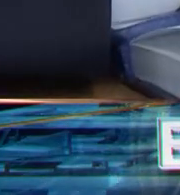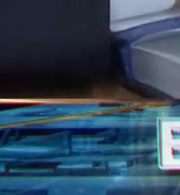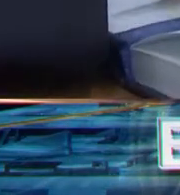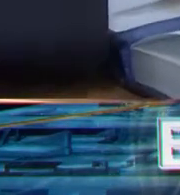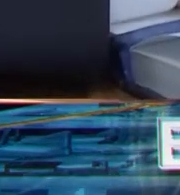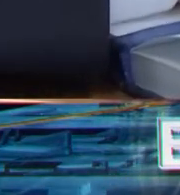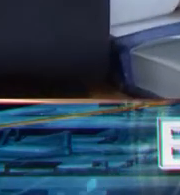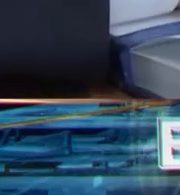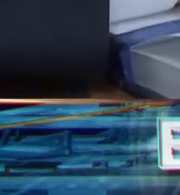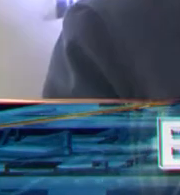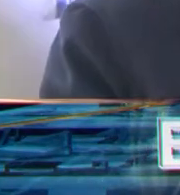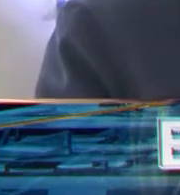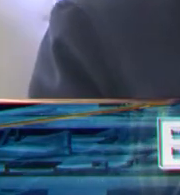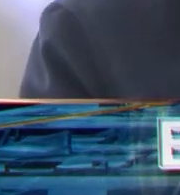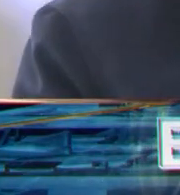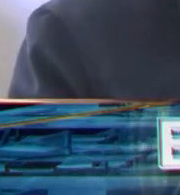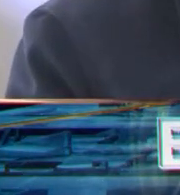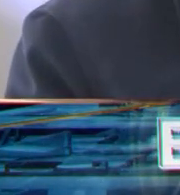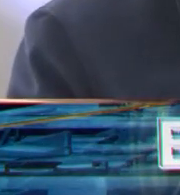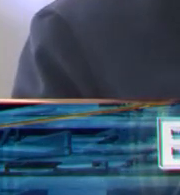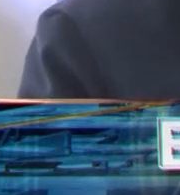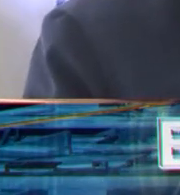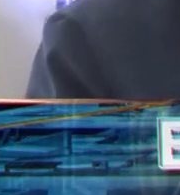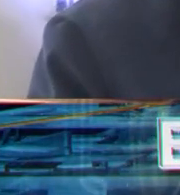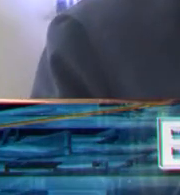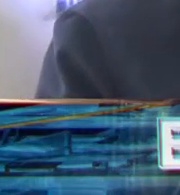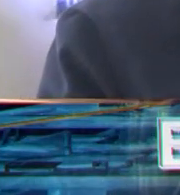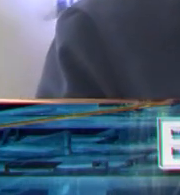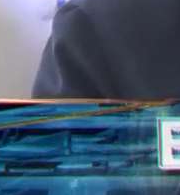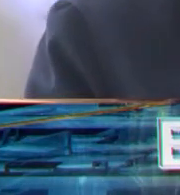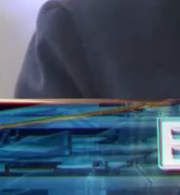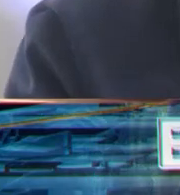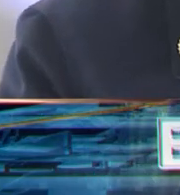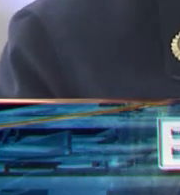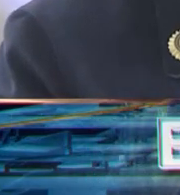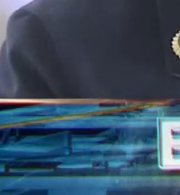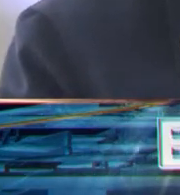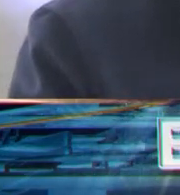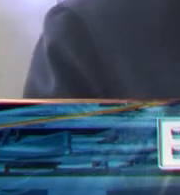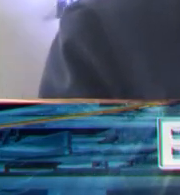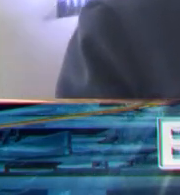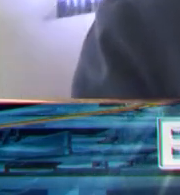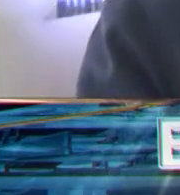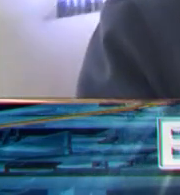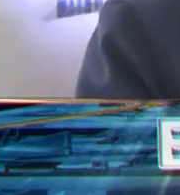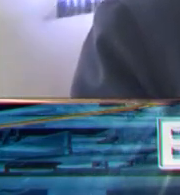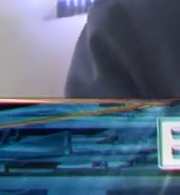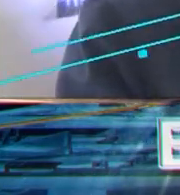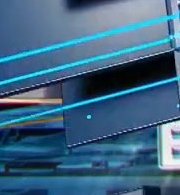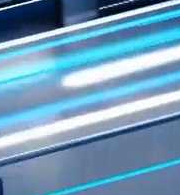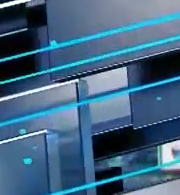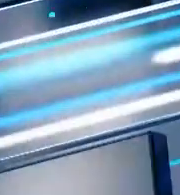жанұя орталығында қабылданады. Әрдайым ақысыз көмек көрсетуге дайынбыз. Сот шешімі бойынша, басқа да салалар бойынша.